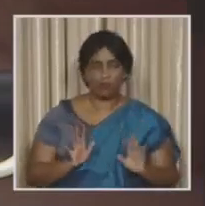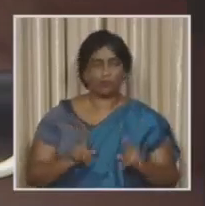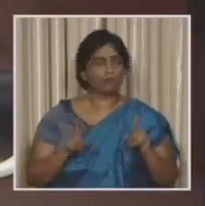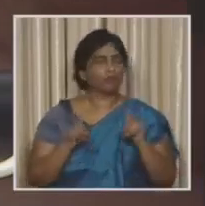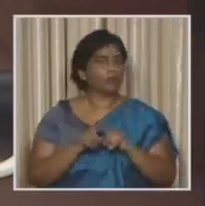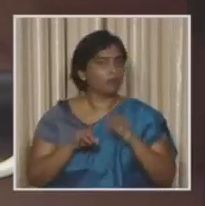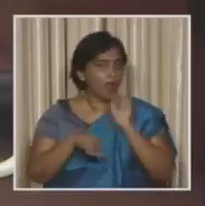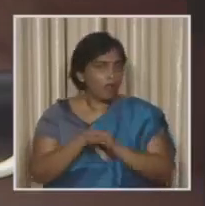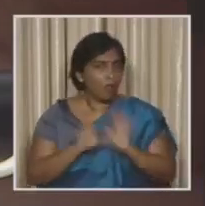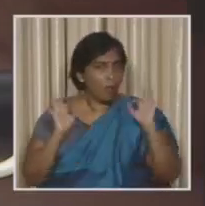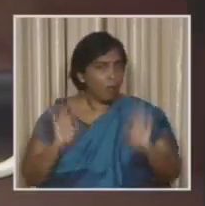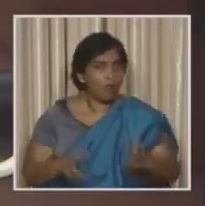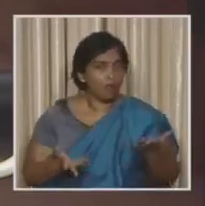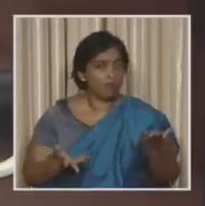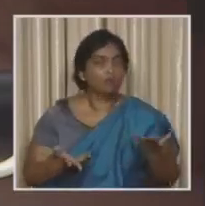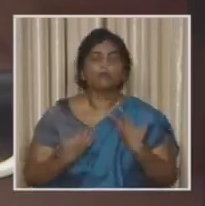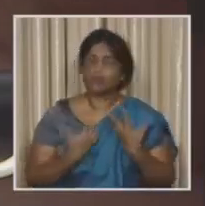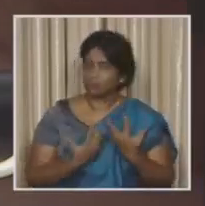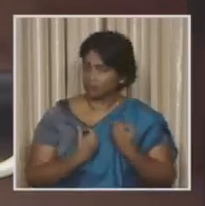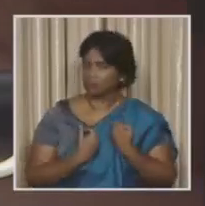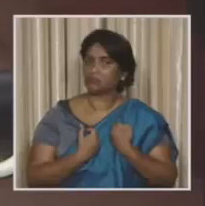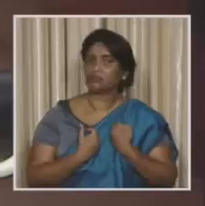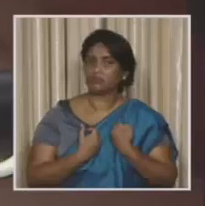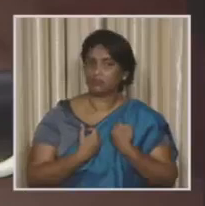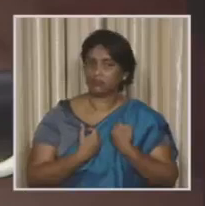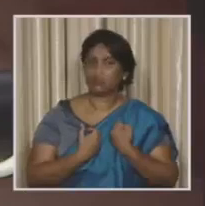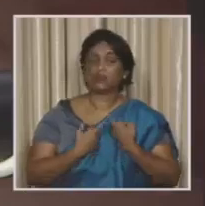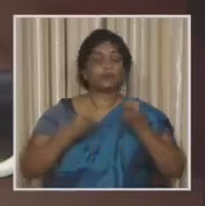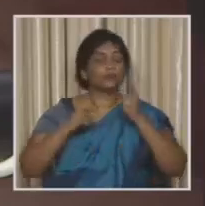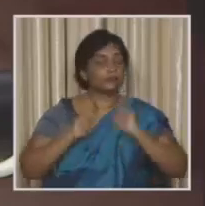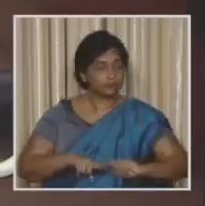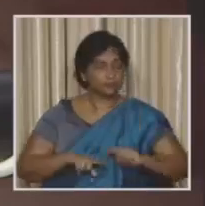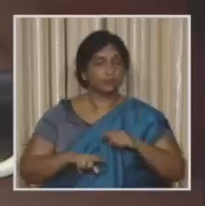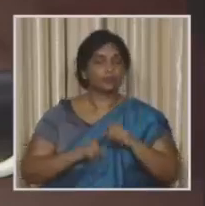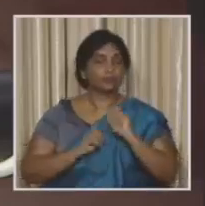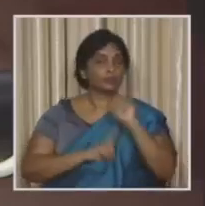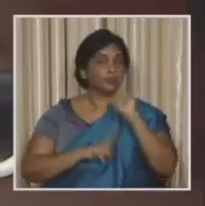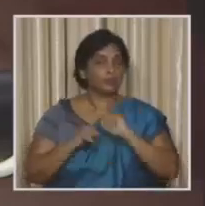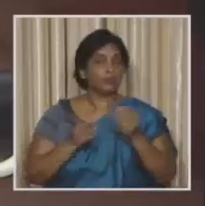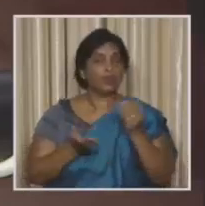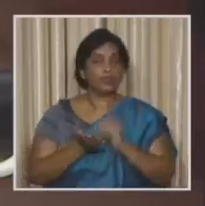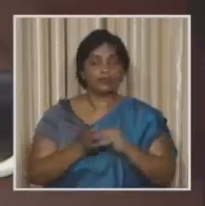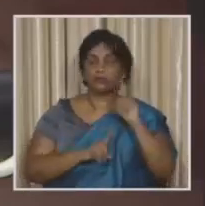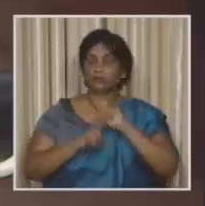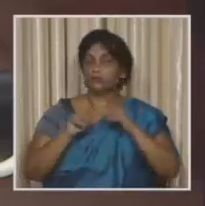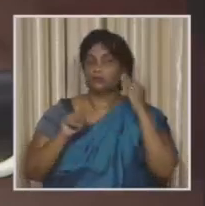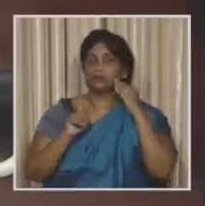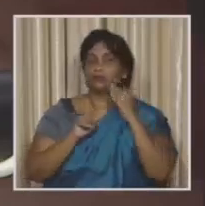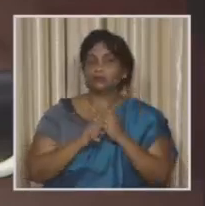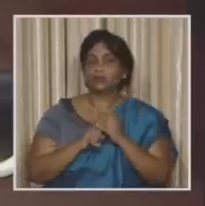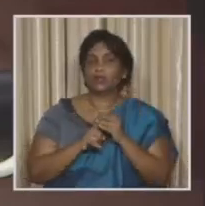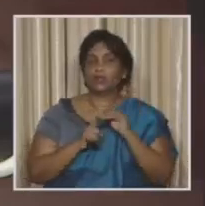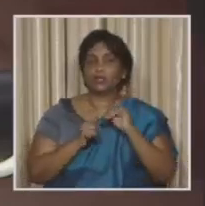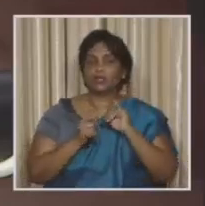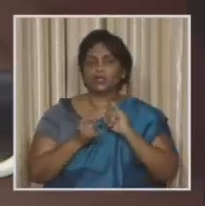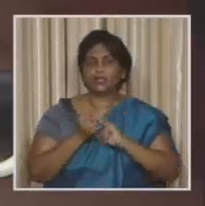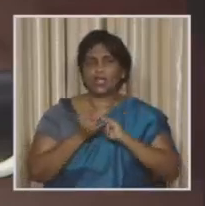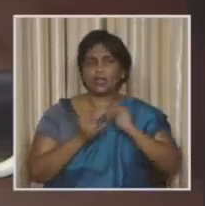කරගන්න ඕනේ නැද්ද? අවශ්‍ය. ඊළඟ මේ පාර්ලිමේන්තුවේ තවත් සාකච්ඡාවට බඳුන් දී තියෙන පොඩි සහරාන්ගේ